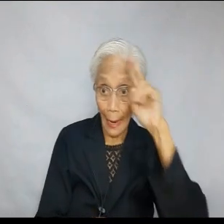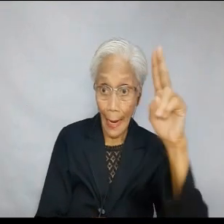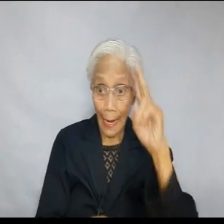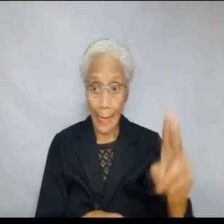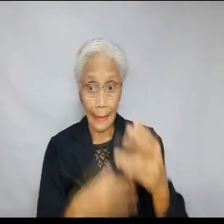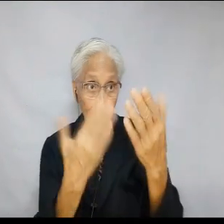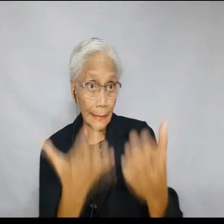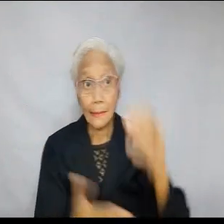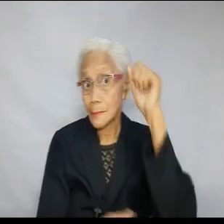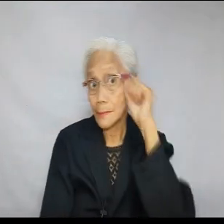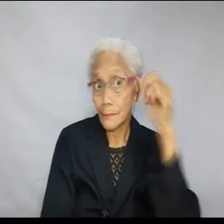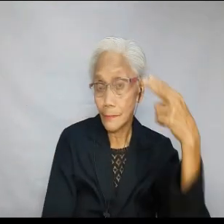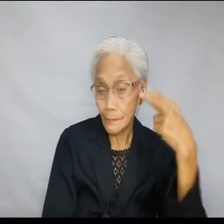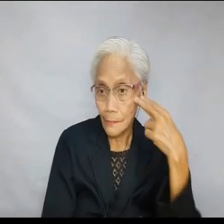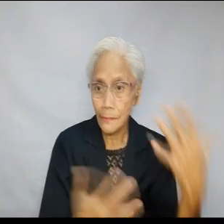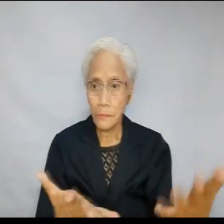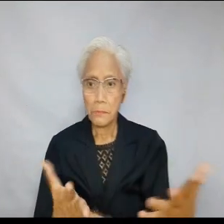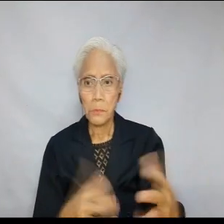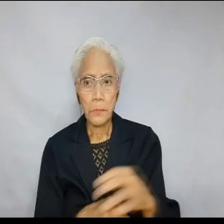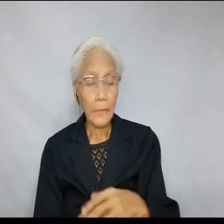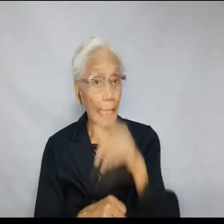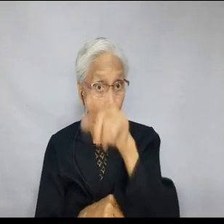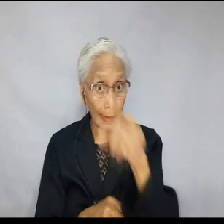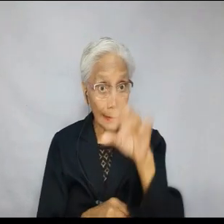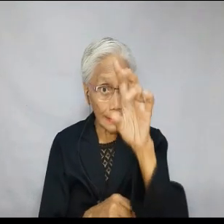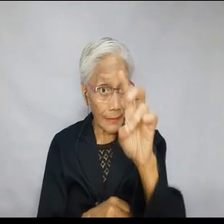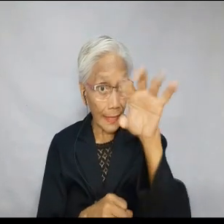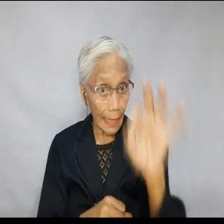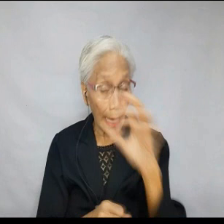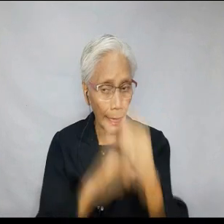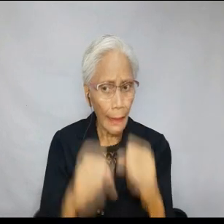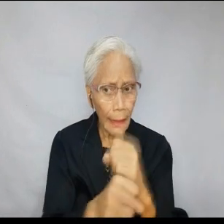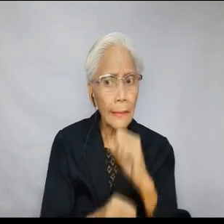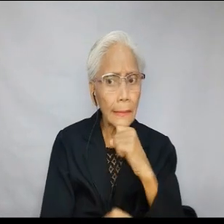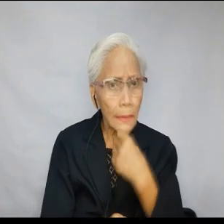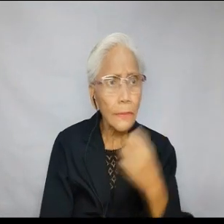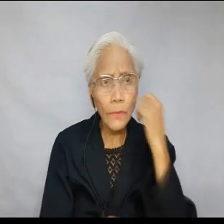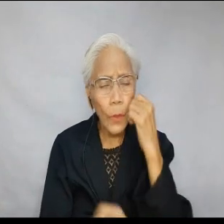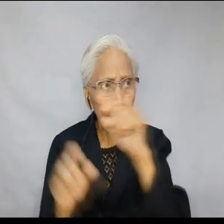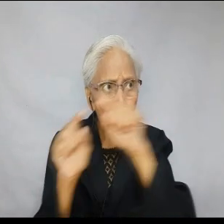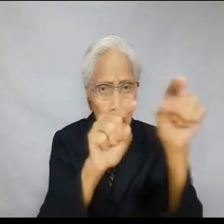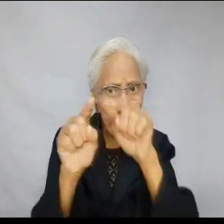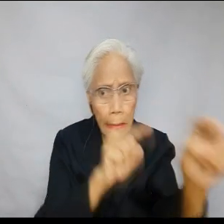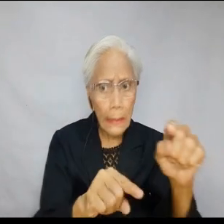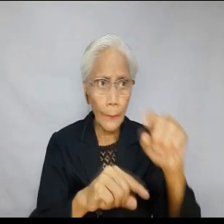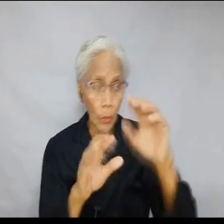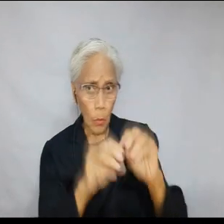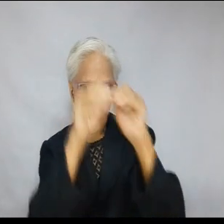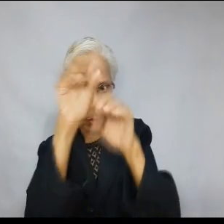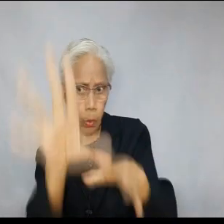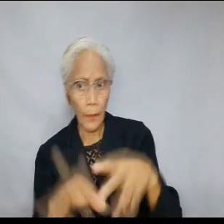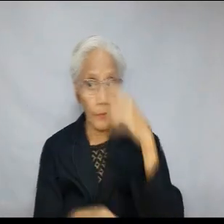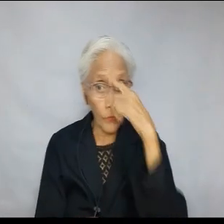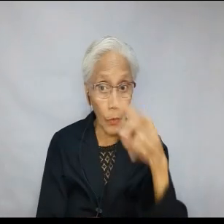out why. Konnichiwa, nice to meet you. 私は Shige Yukio です。 Yukio-san is 79 years old, and he